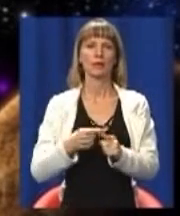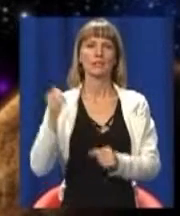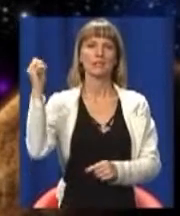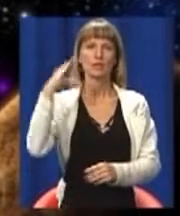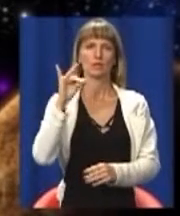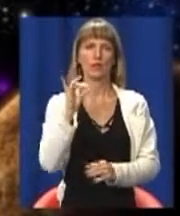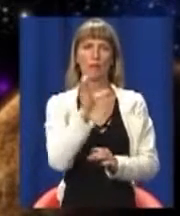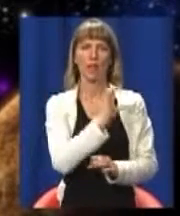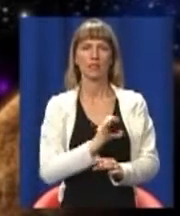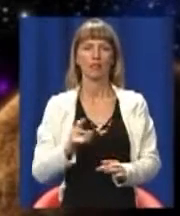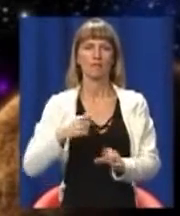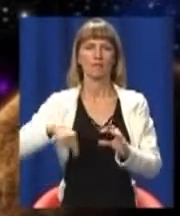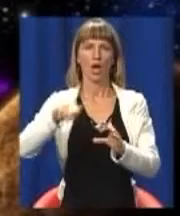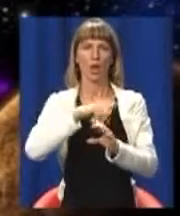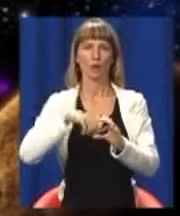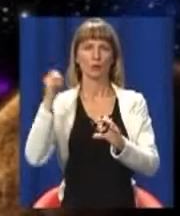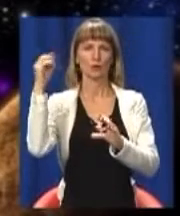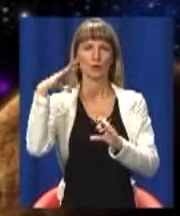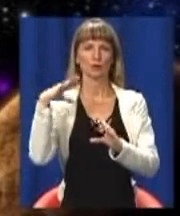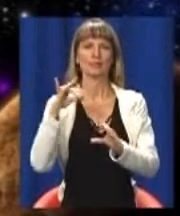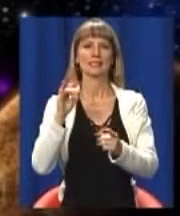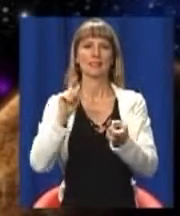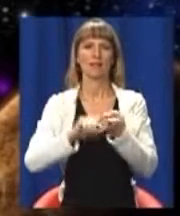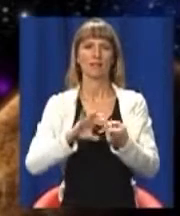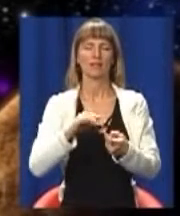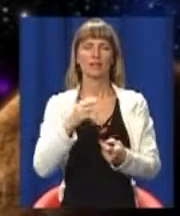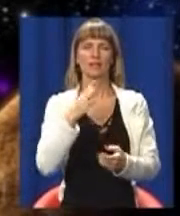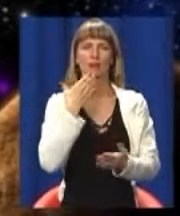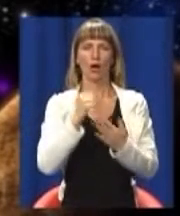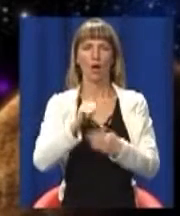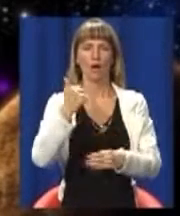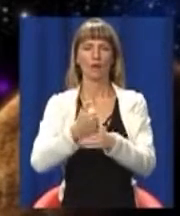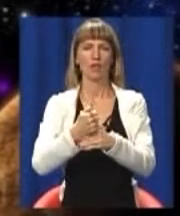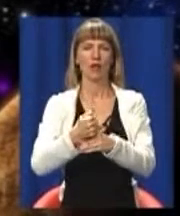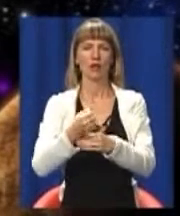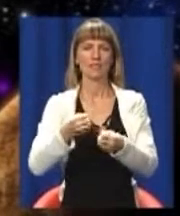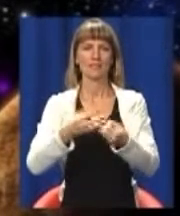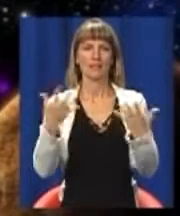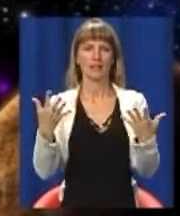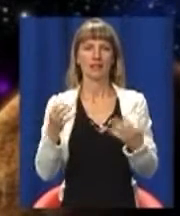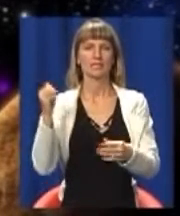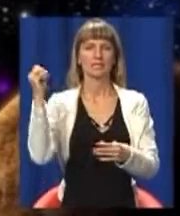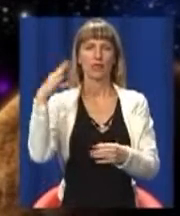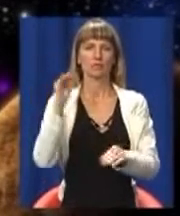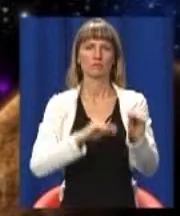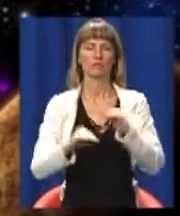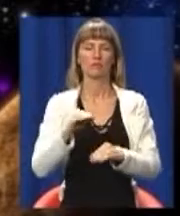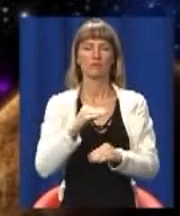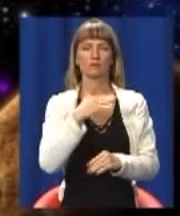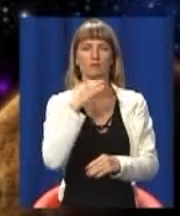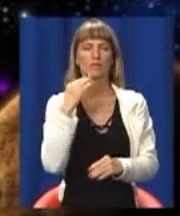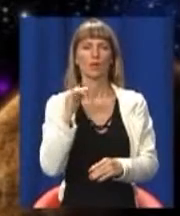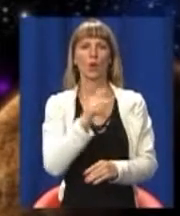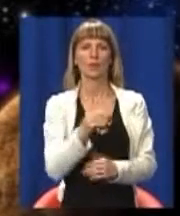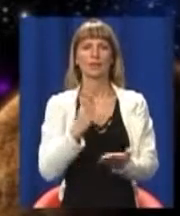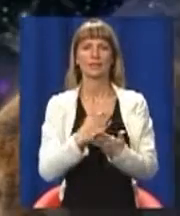сонце і планети, які знаходяться навколо нього і абсолютно залежать від свого головного світла. Сонячних систем у Всесвіті неймовірно багато, і у кожної